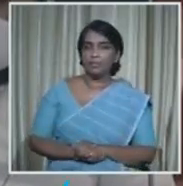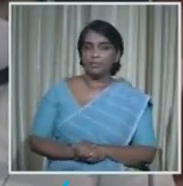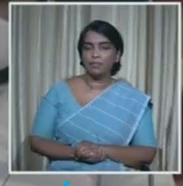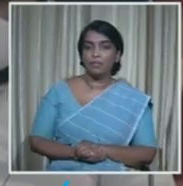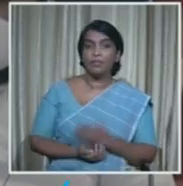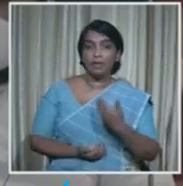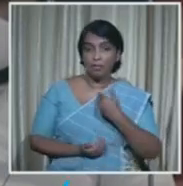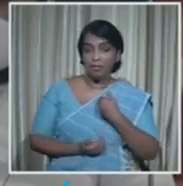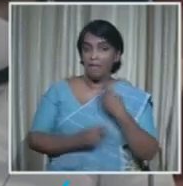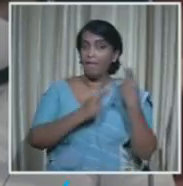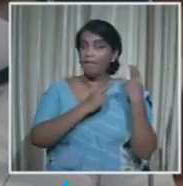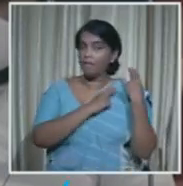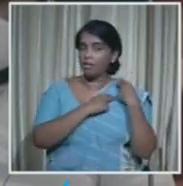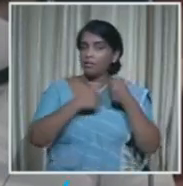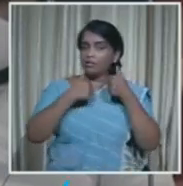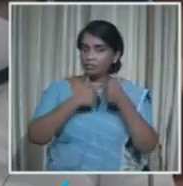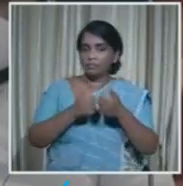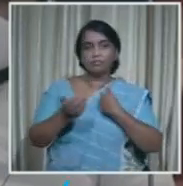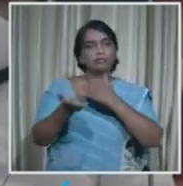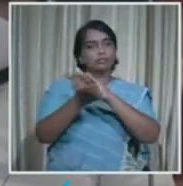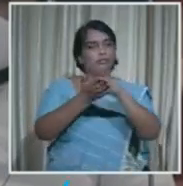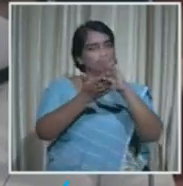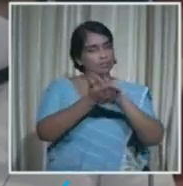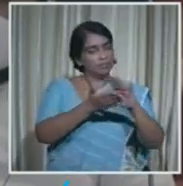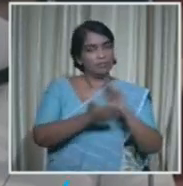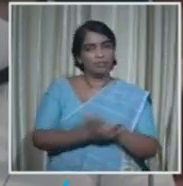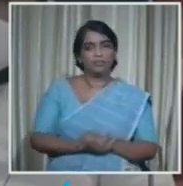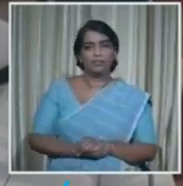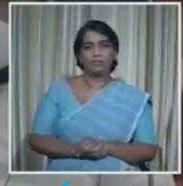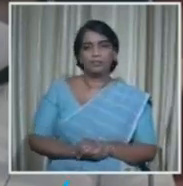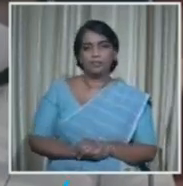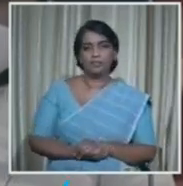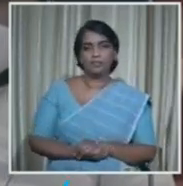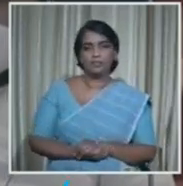මගේ වගකීම හරියටම ඉෂ්ට කරලා